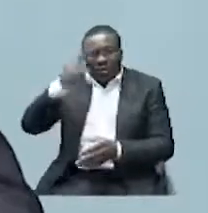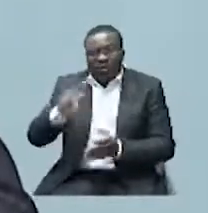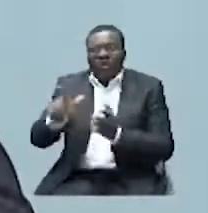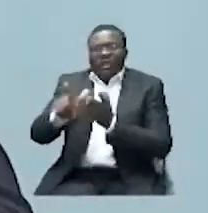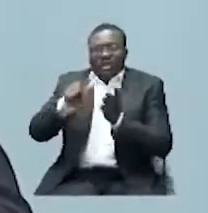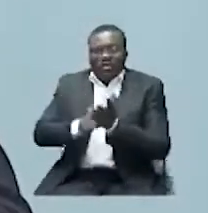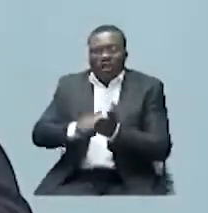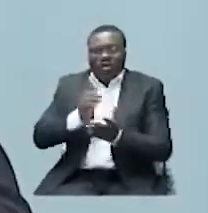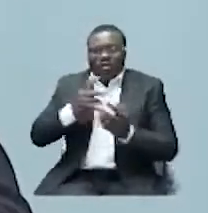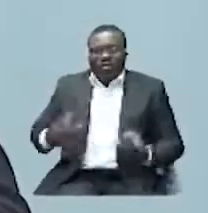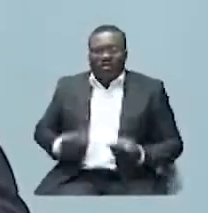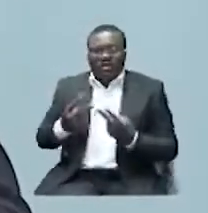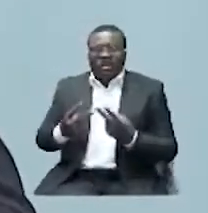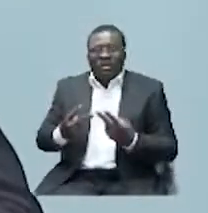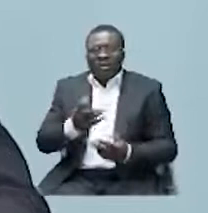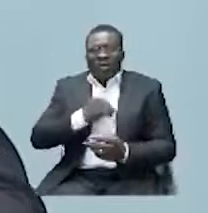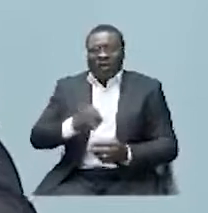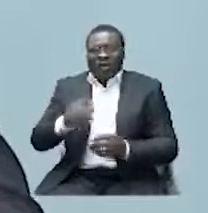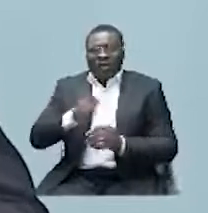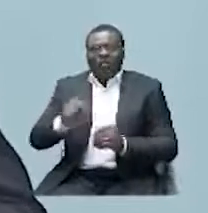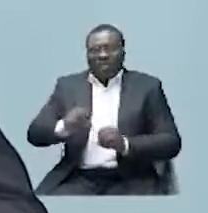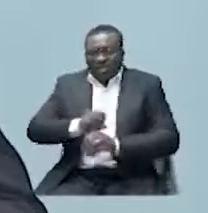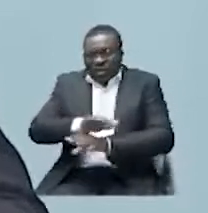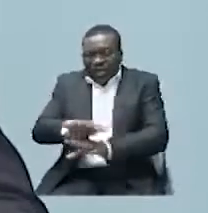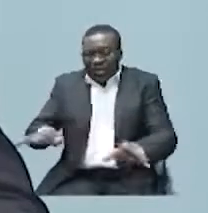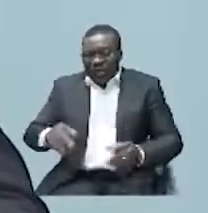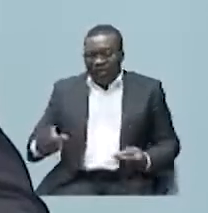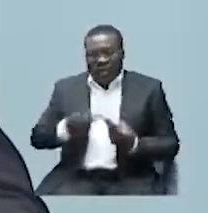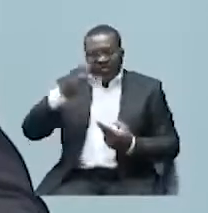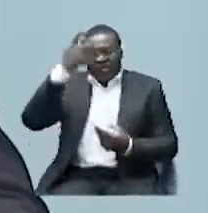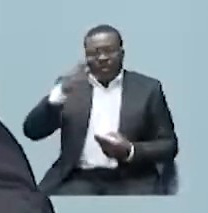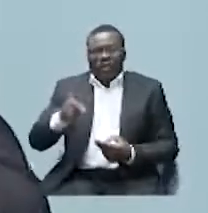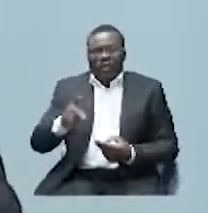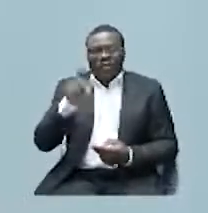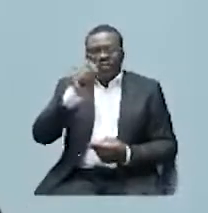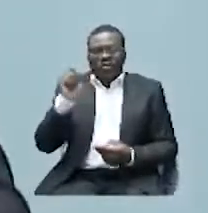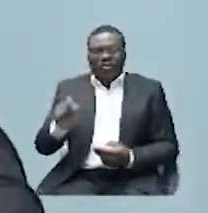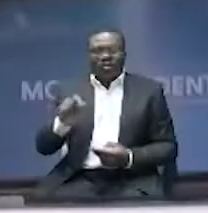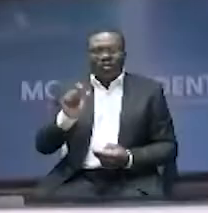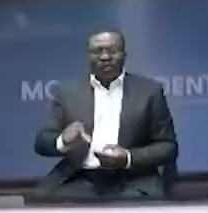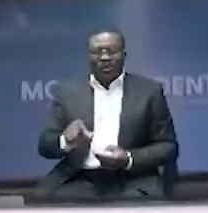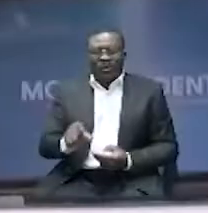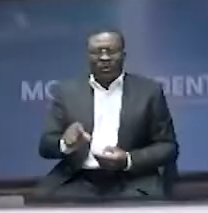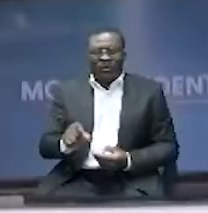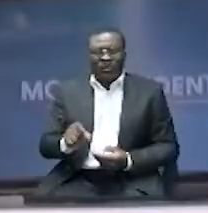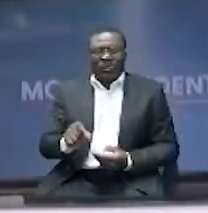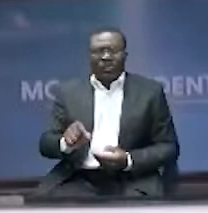qui régissent notre vie et carrément de l'animation de la vie politique. Donc, que